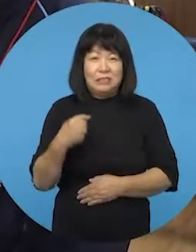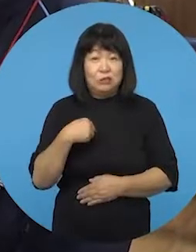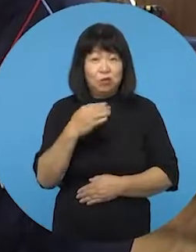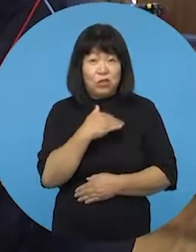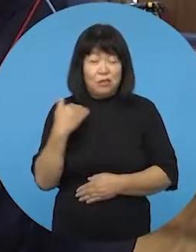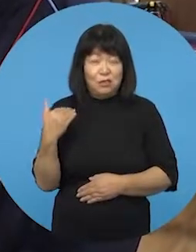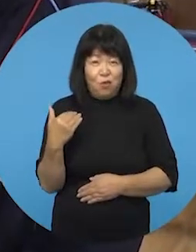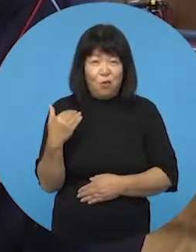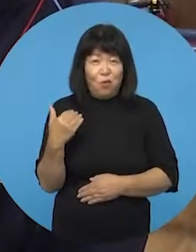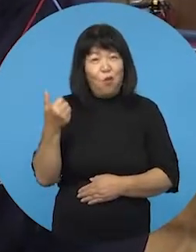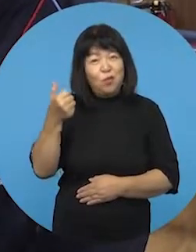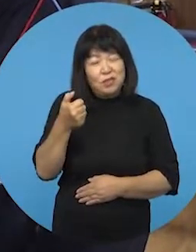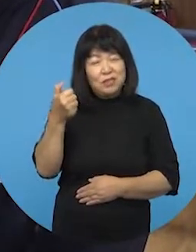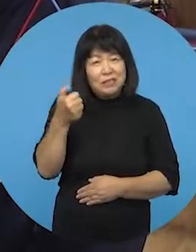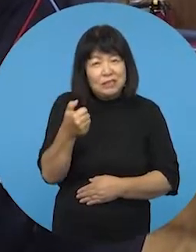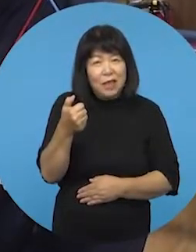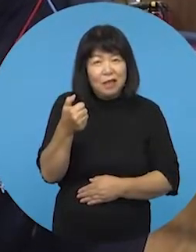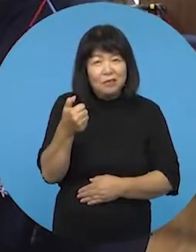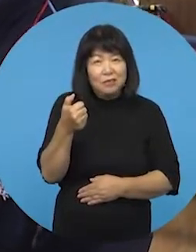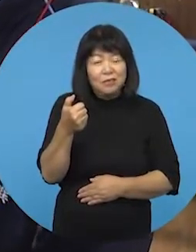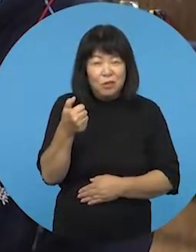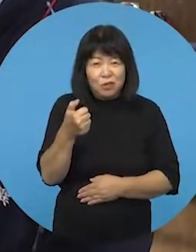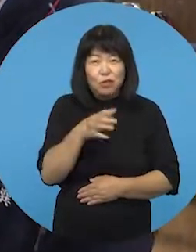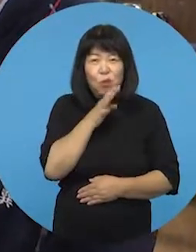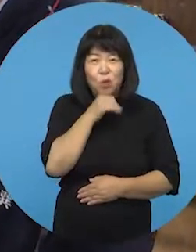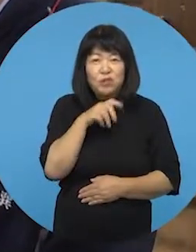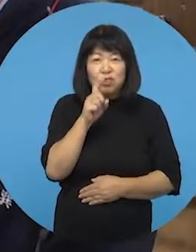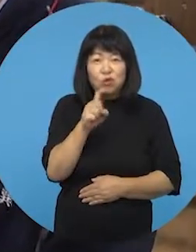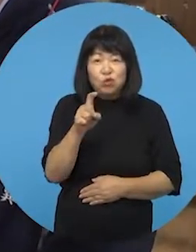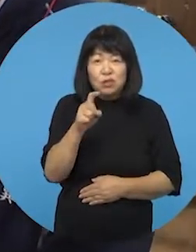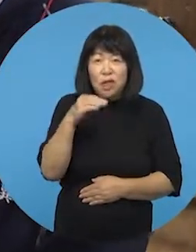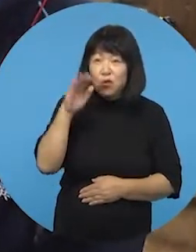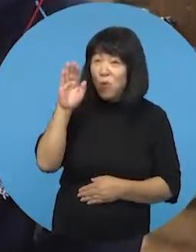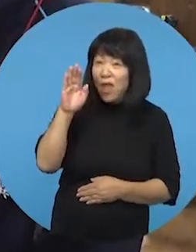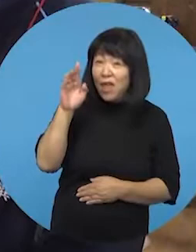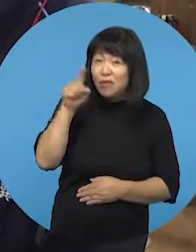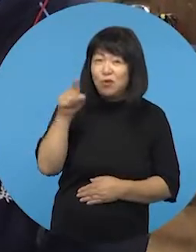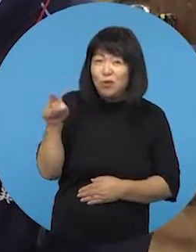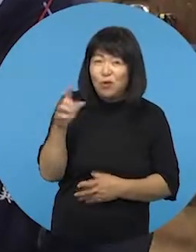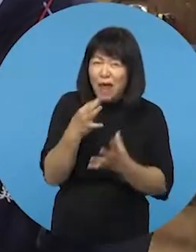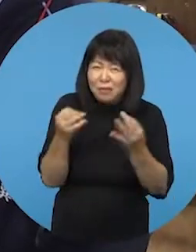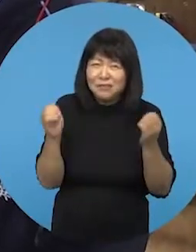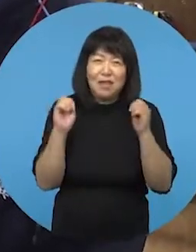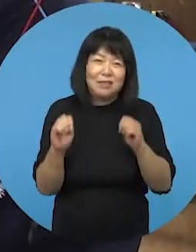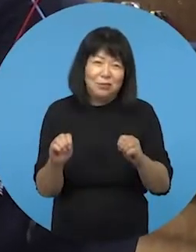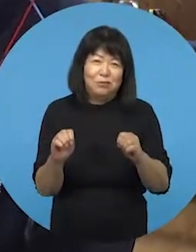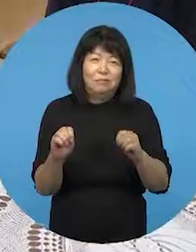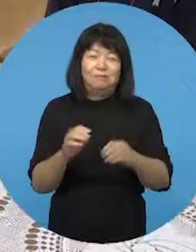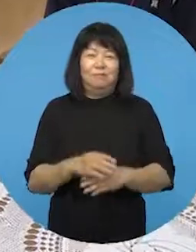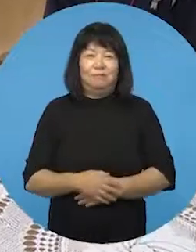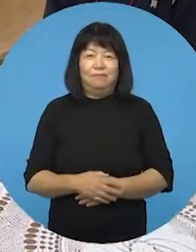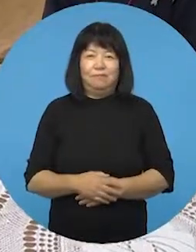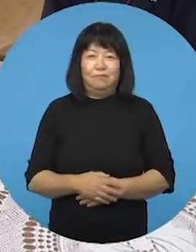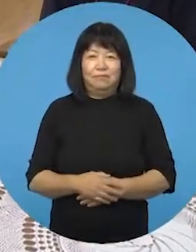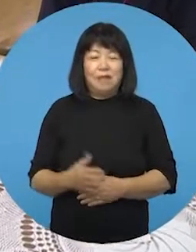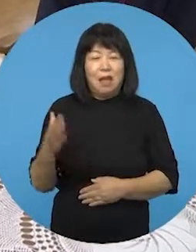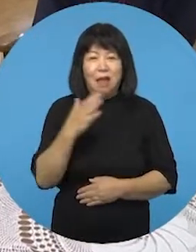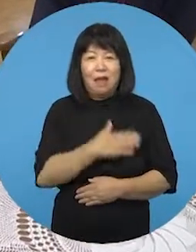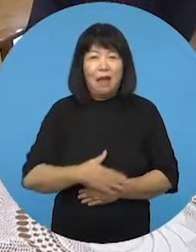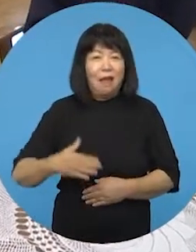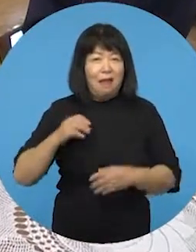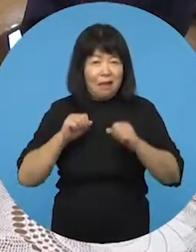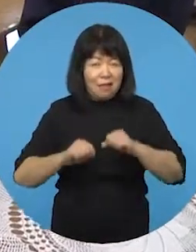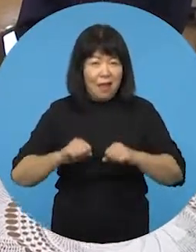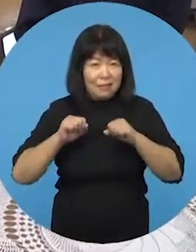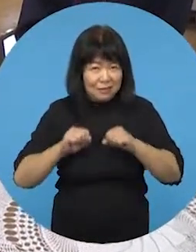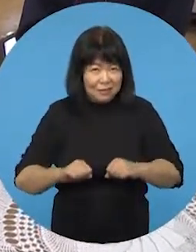のおじいちゃんより10歳とか上の方がたくさんいらっしゃる。 元気のなん